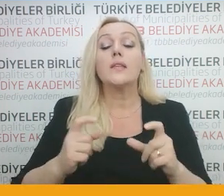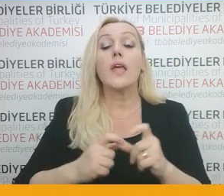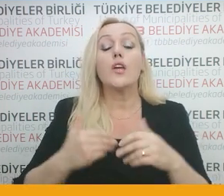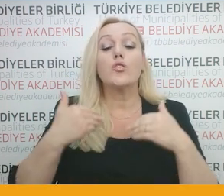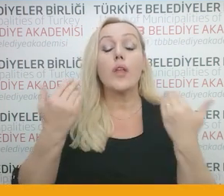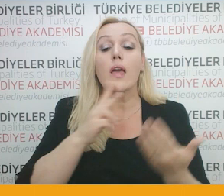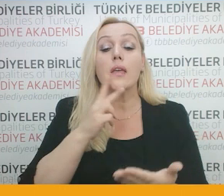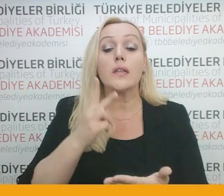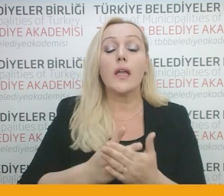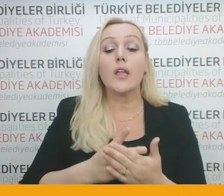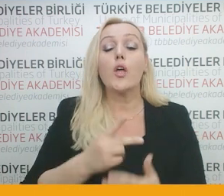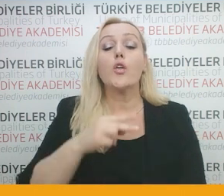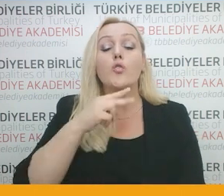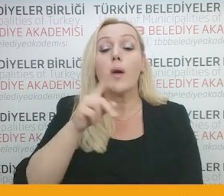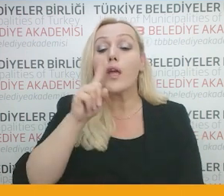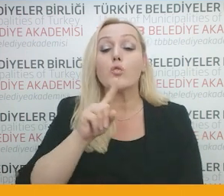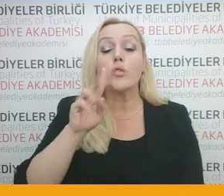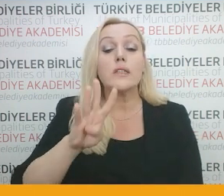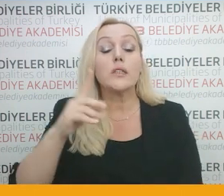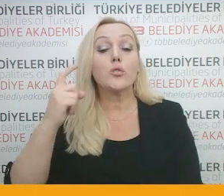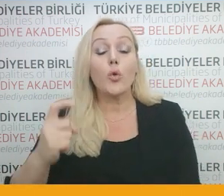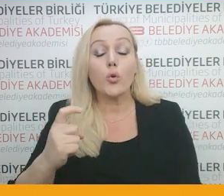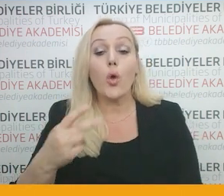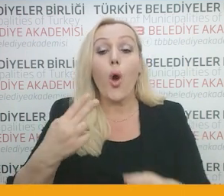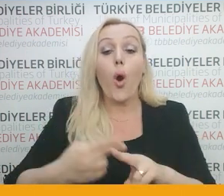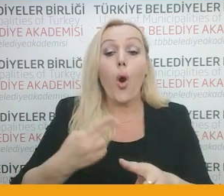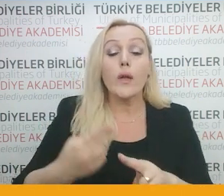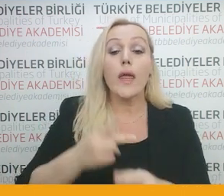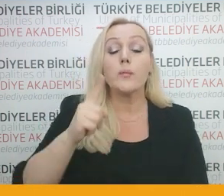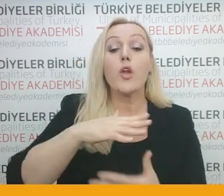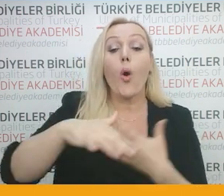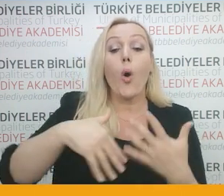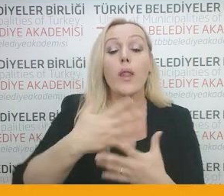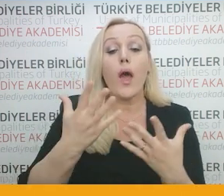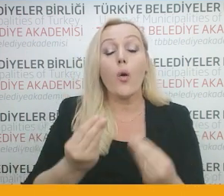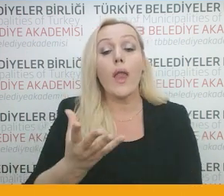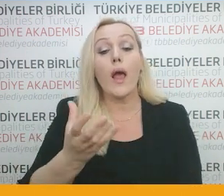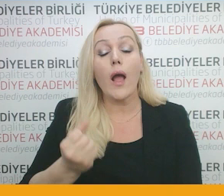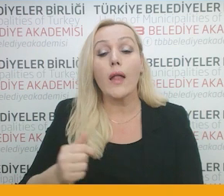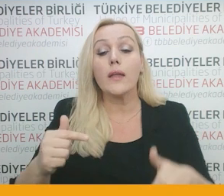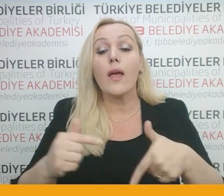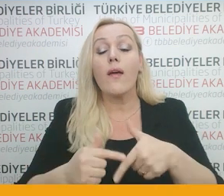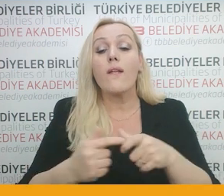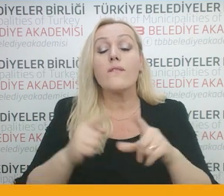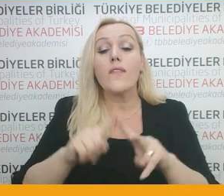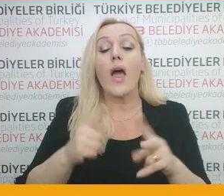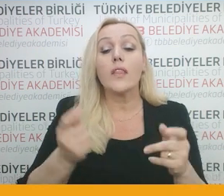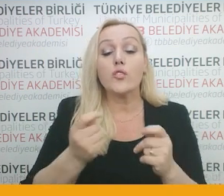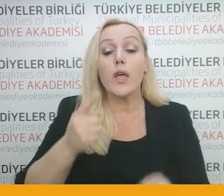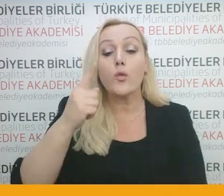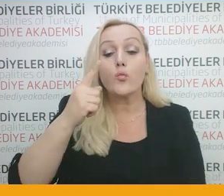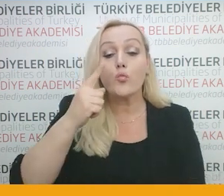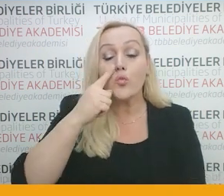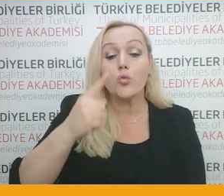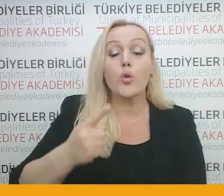kararı arkadaşlar, ilanlı 149. Örnek bir olay olarak buraya aldık. Fen İşleri Müdürlüğü tarafından başkanlık